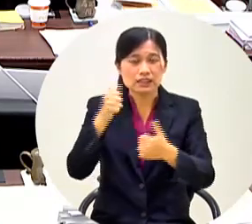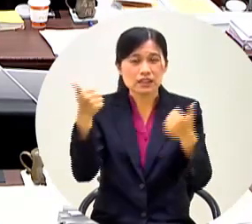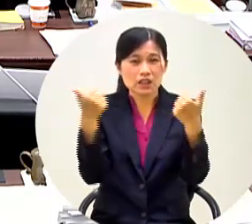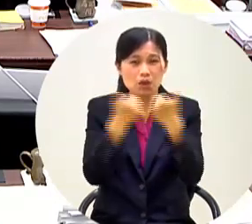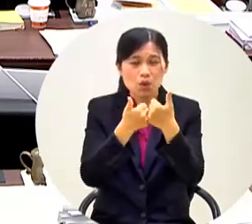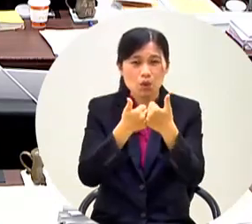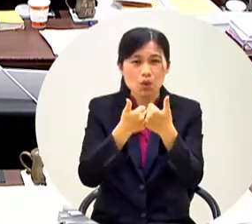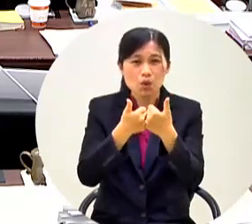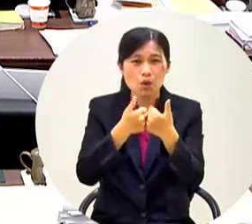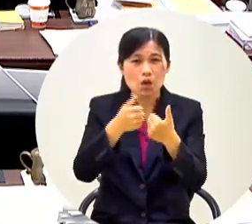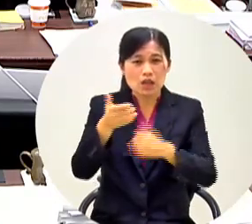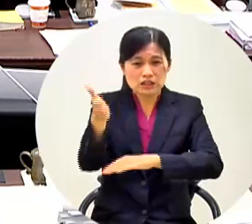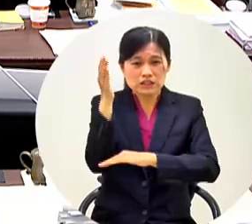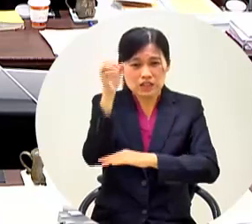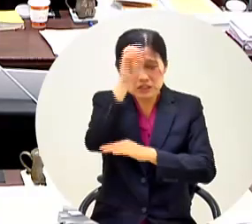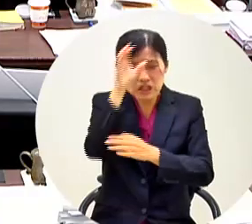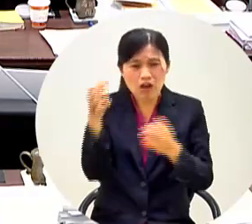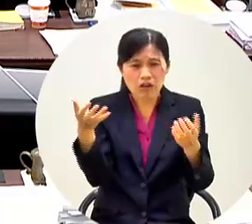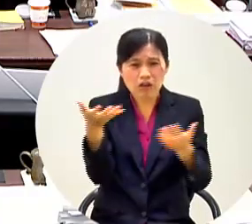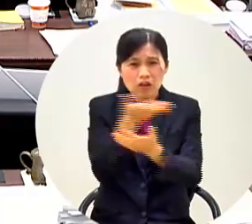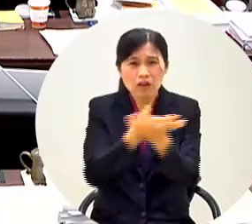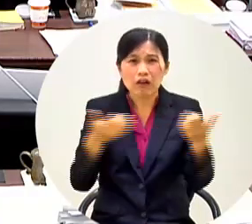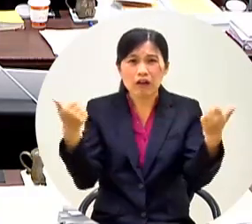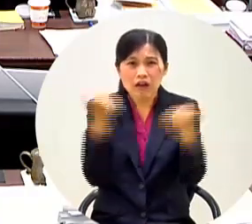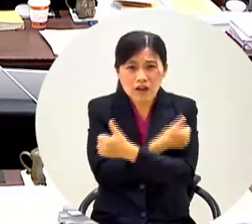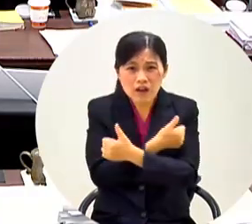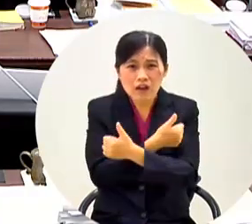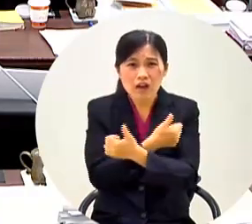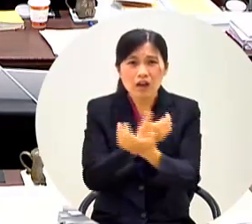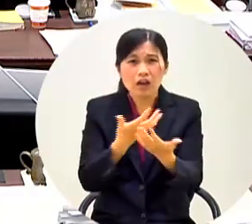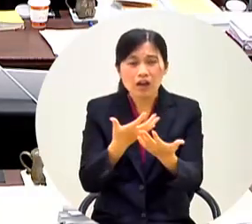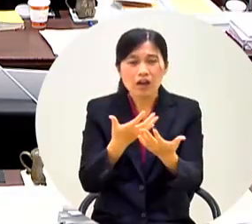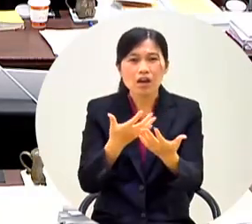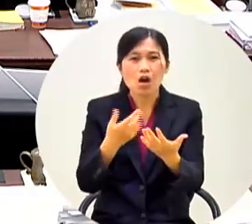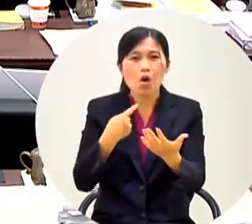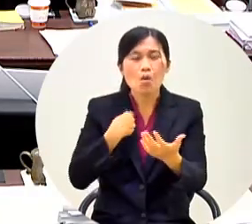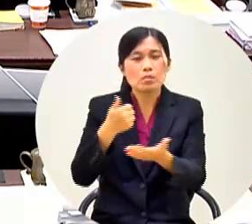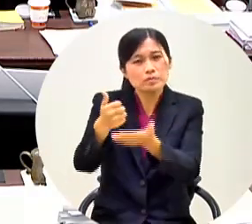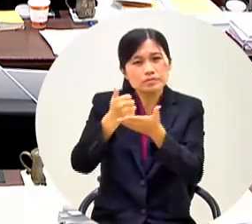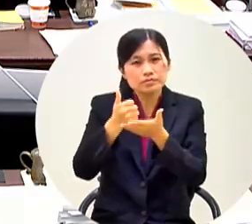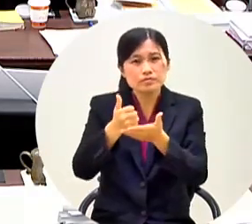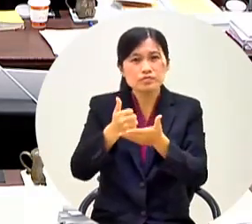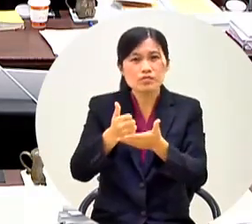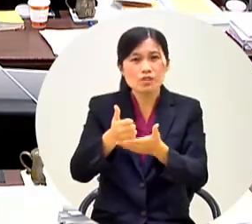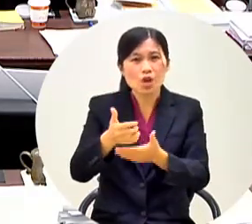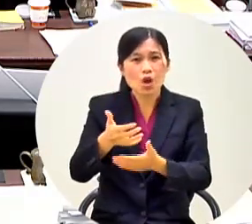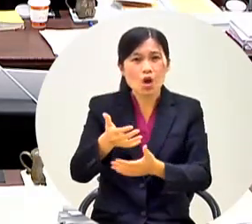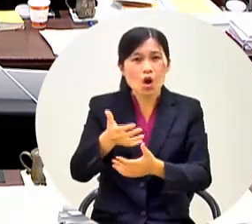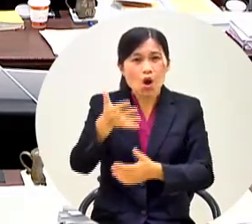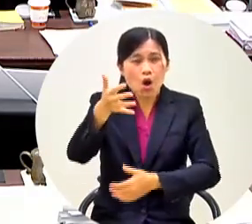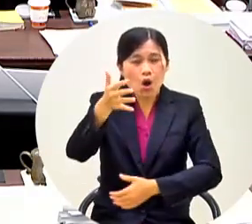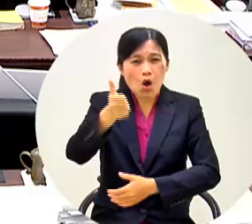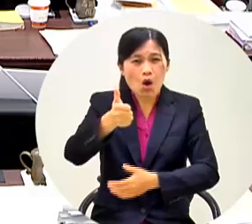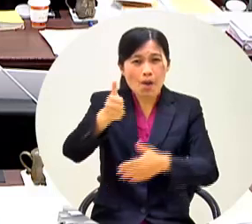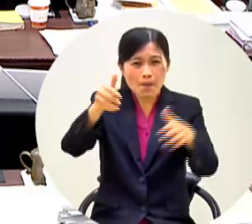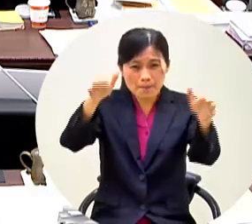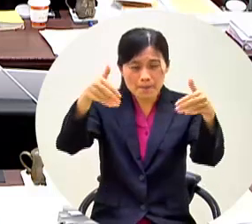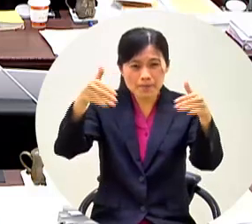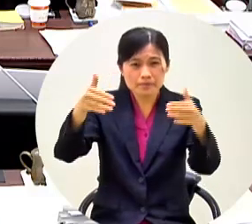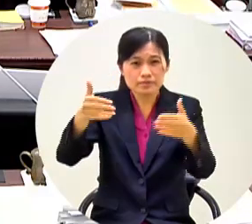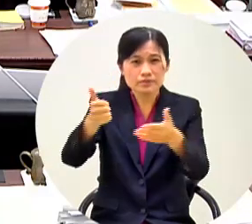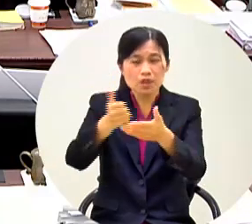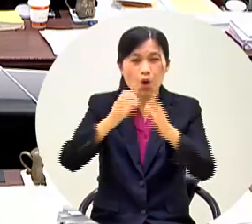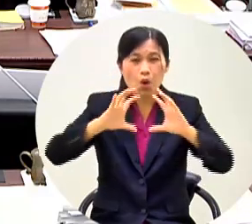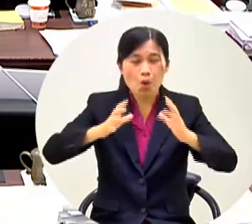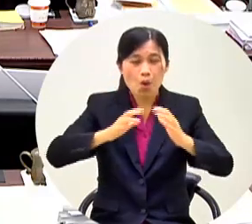过程当中，我们都请总召去跟国民党团要求过、做过，我们不